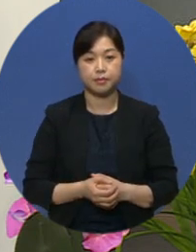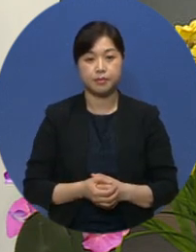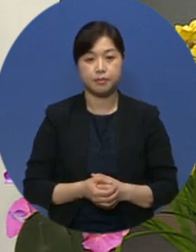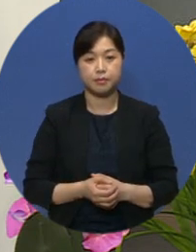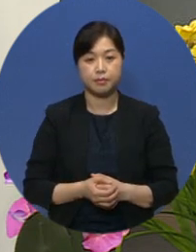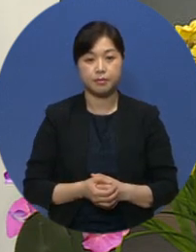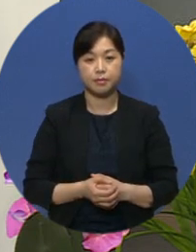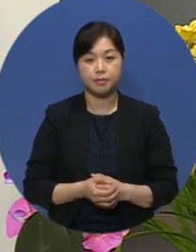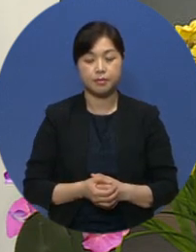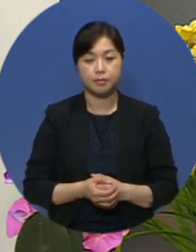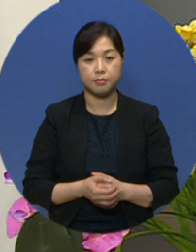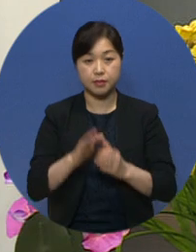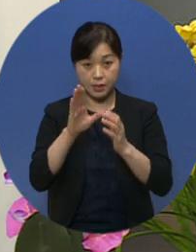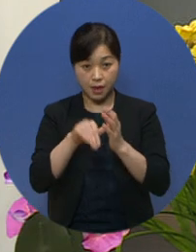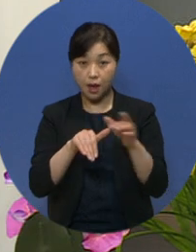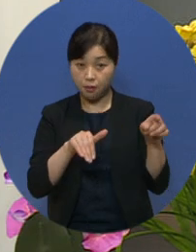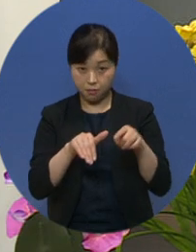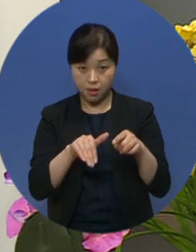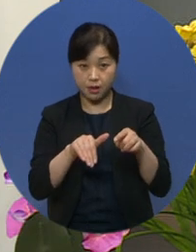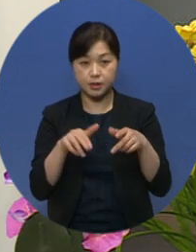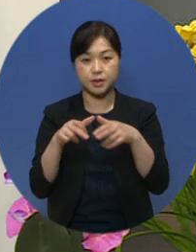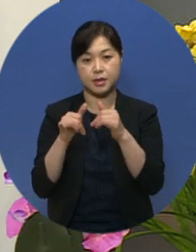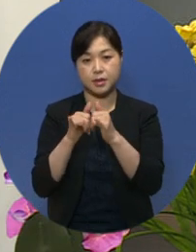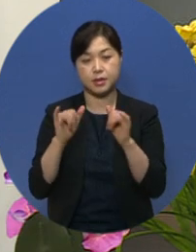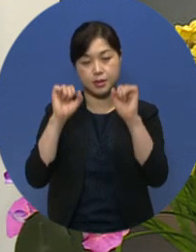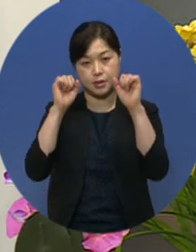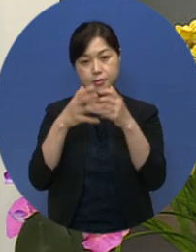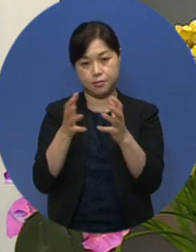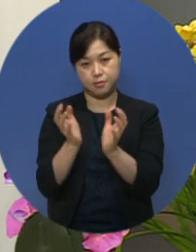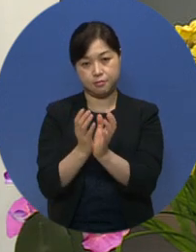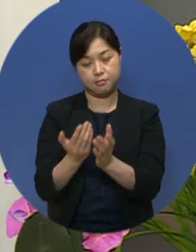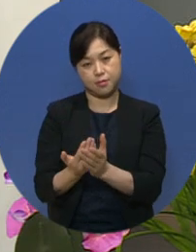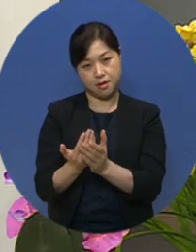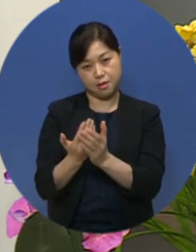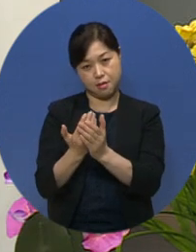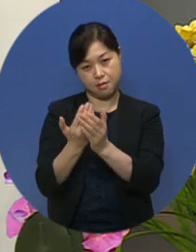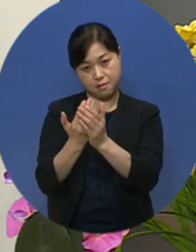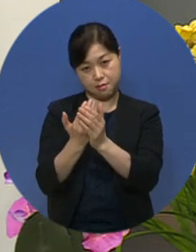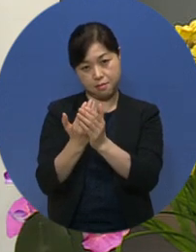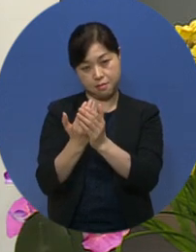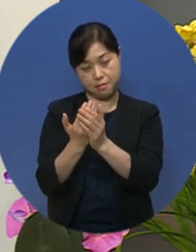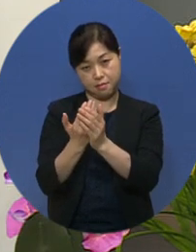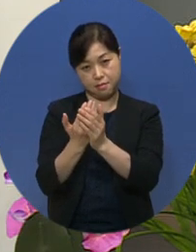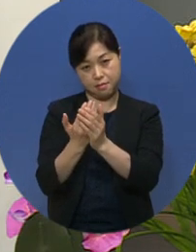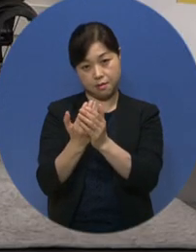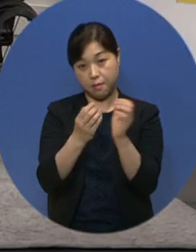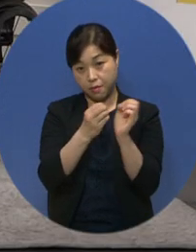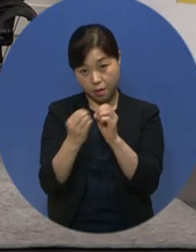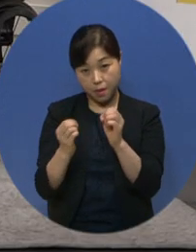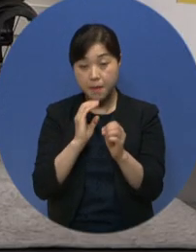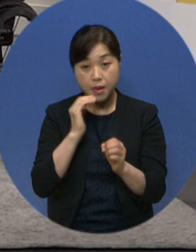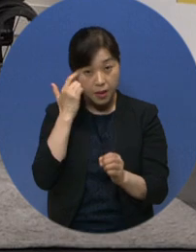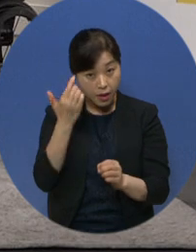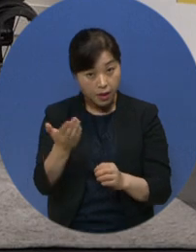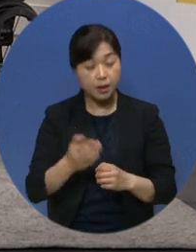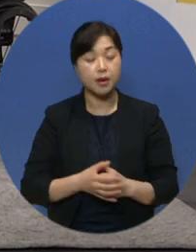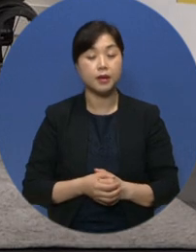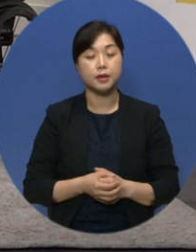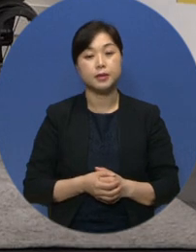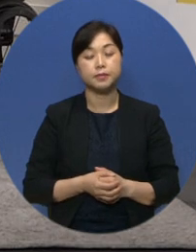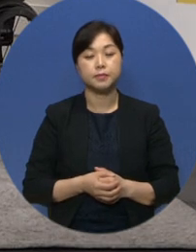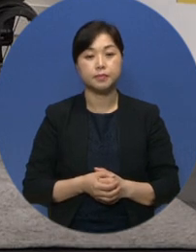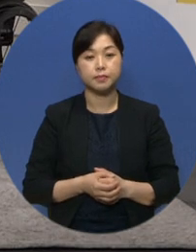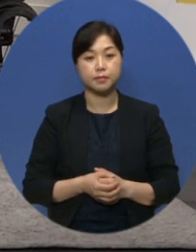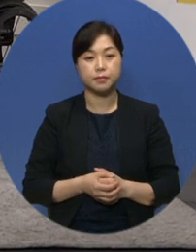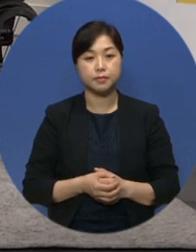아마 장애인체육회 도 활성화 되는 어떤 계기가 만들어 졌나요 4 그 이제